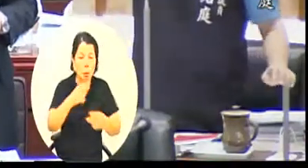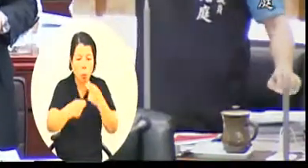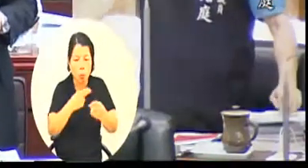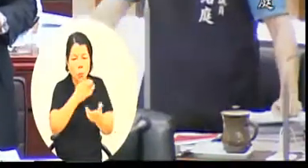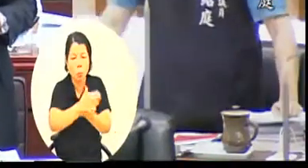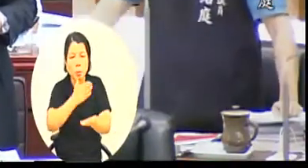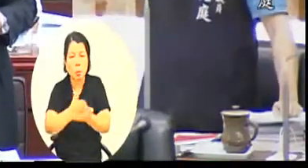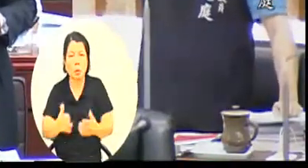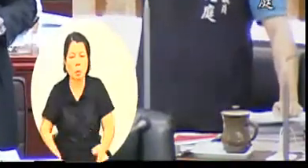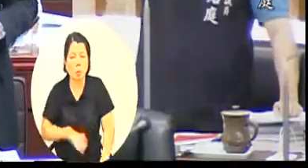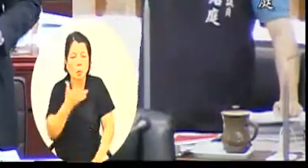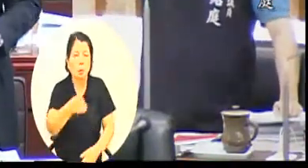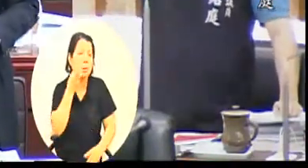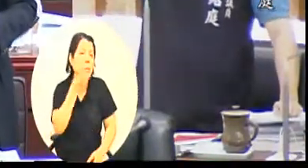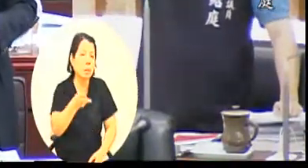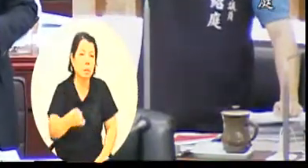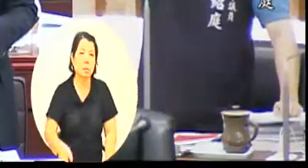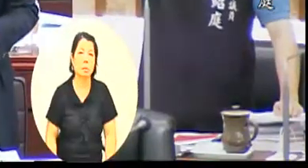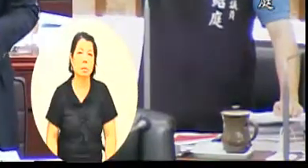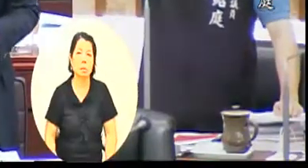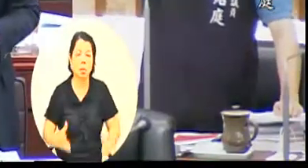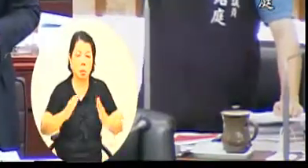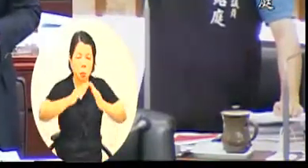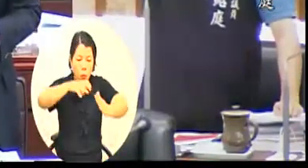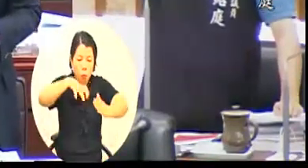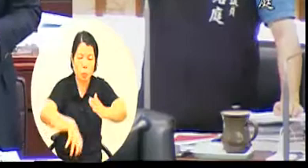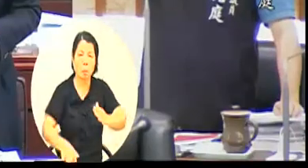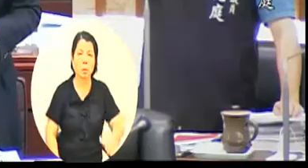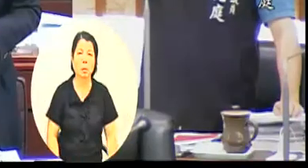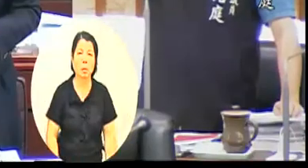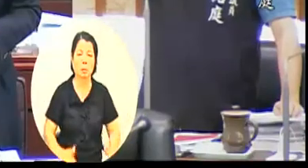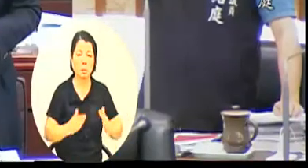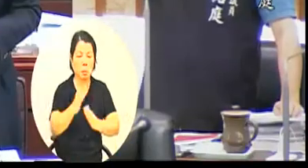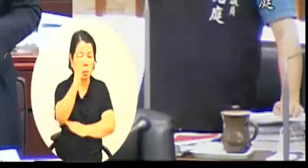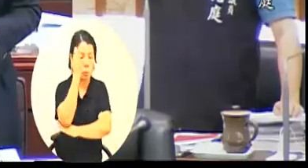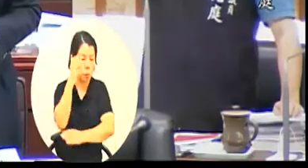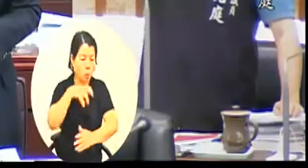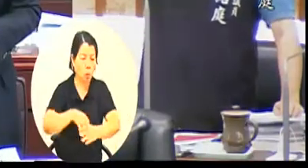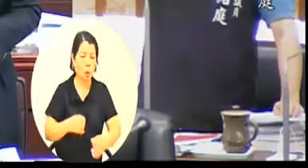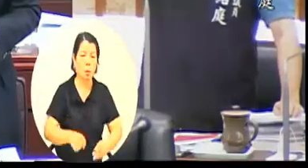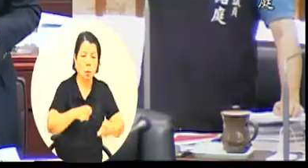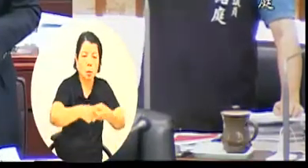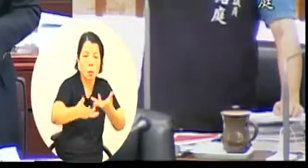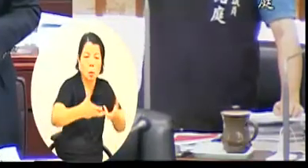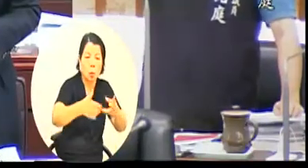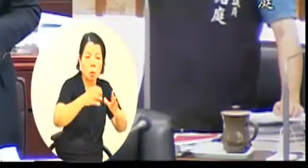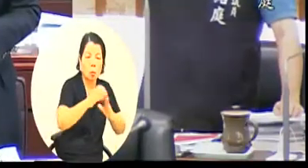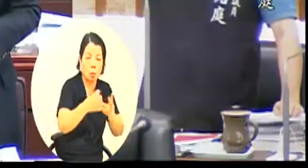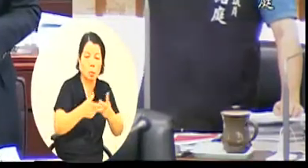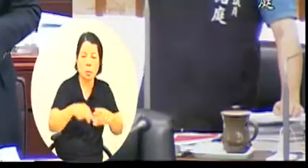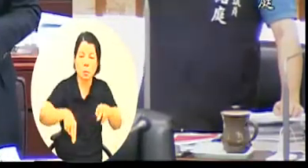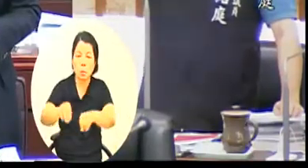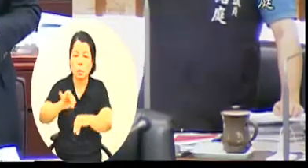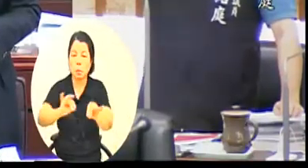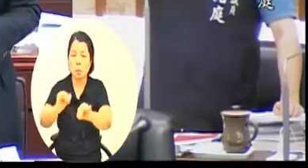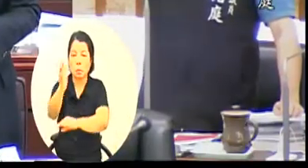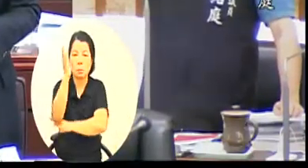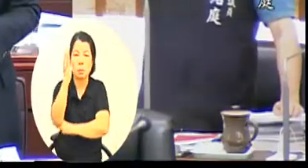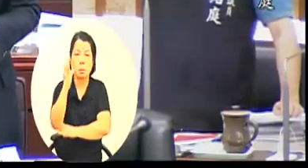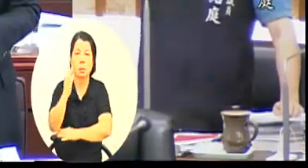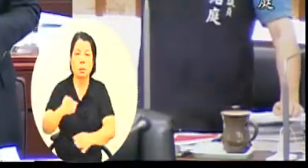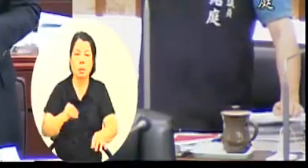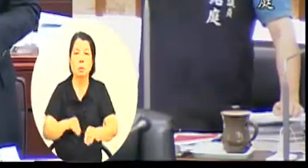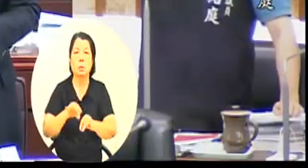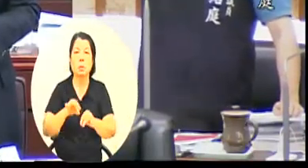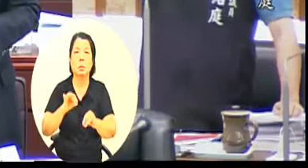跟你3个月，3个月把你们局内或者府内需要跟公务局 或地震局或其他相关局处